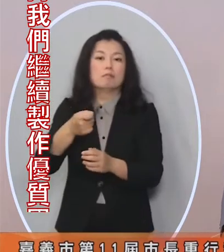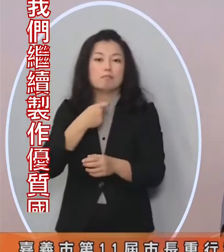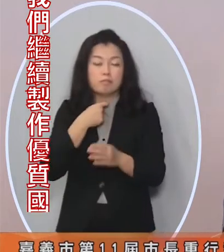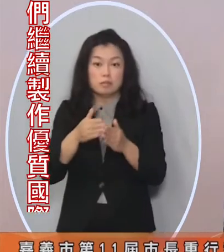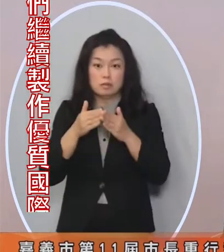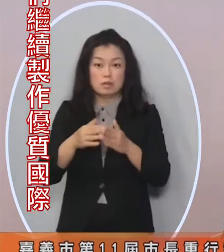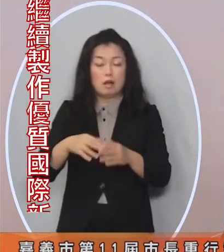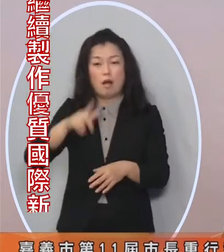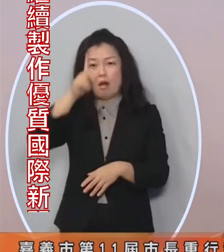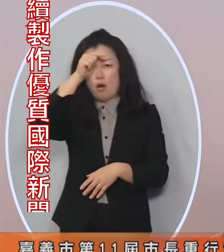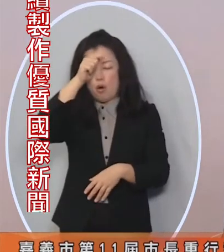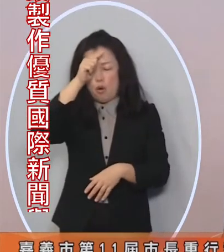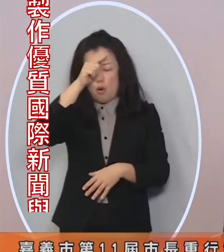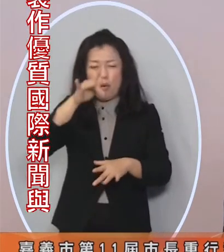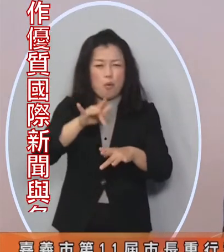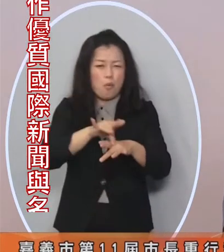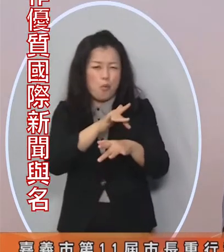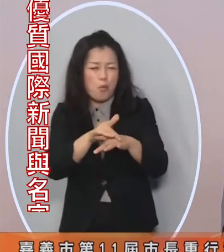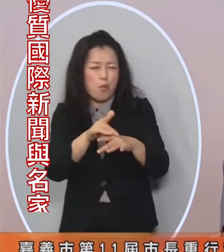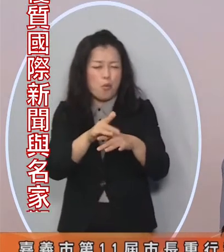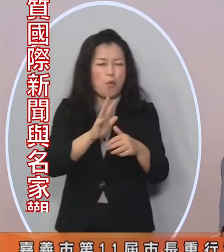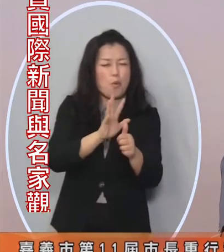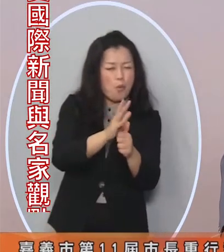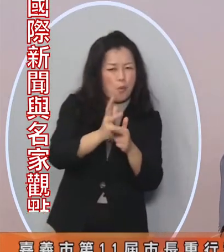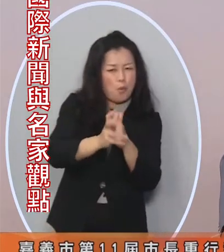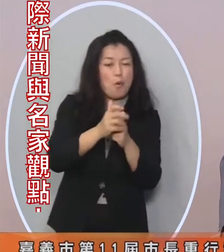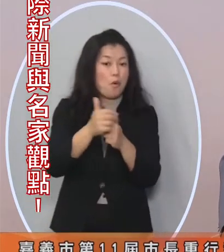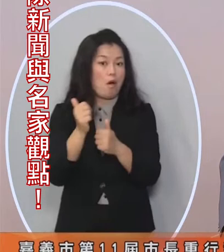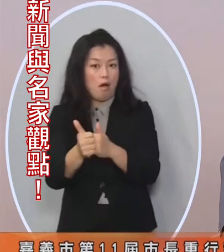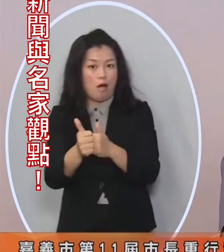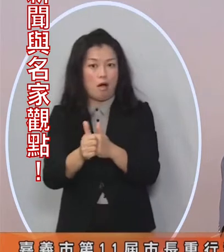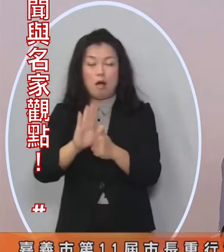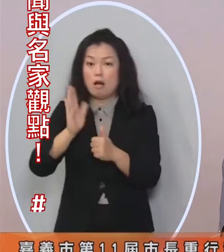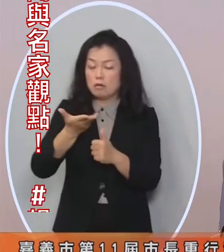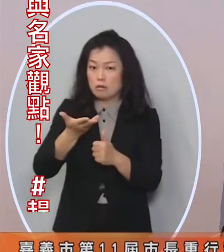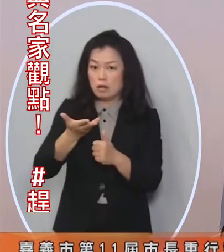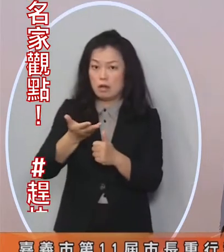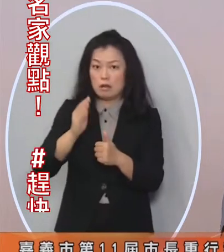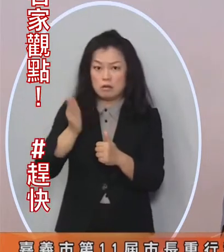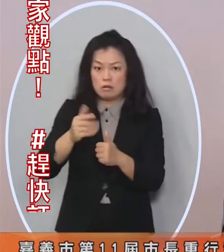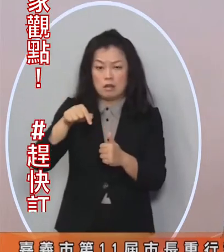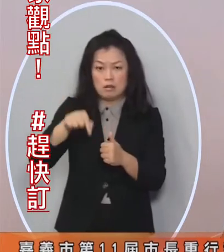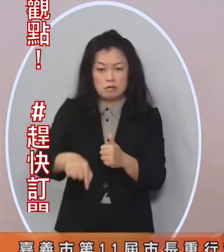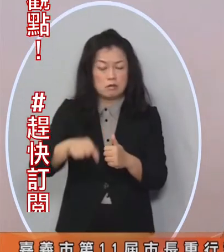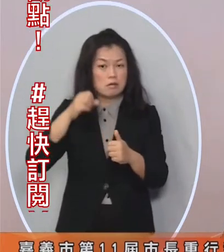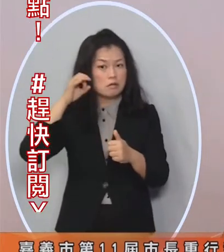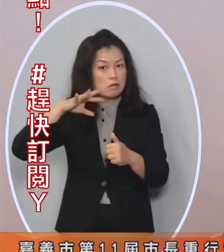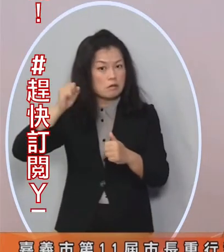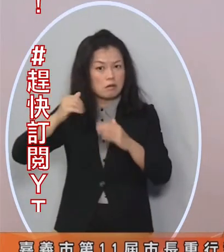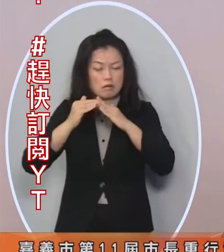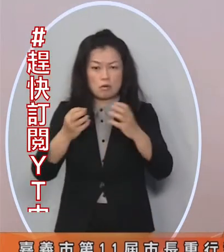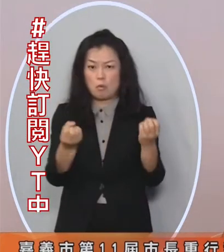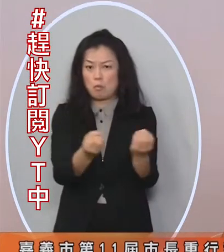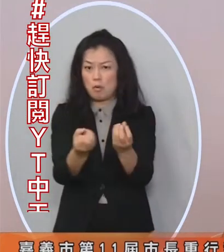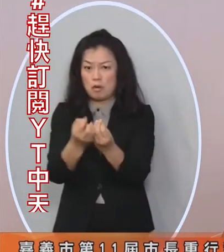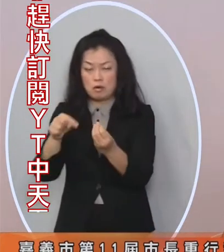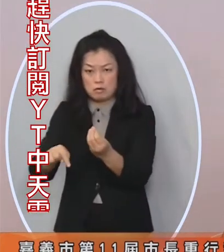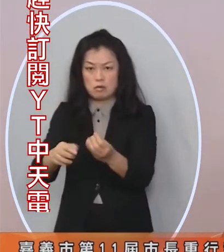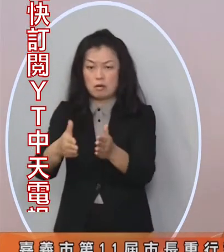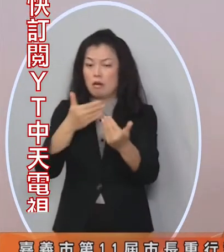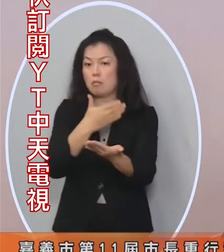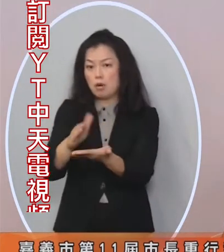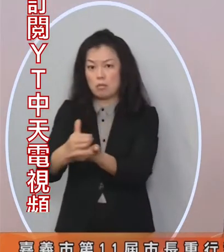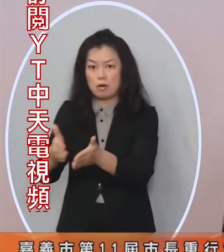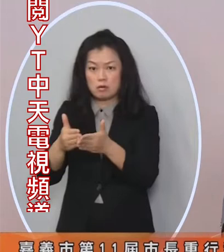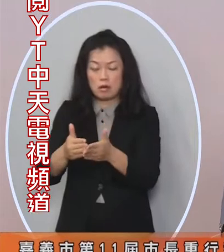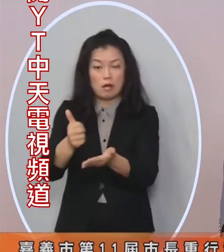亲和力，但是嘉义市民还在嗷嗷的等待你解决我们所面对的问题。这些问题请黄敏惠市